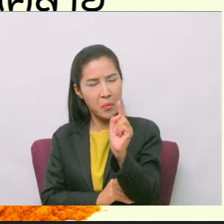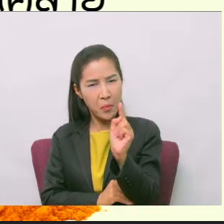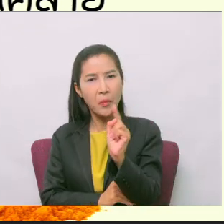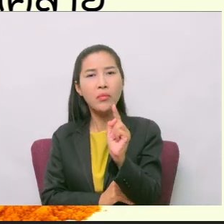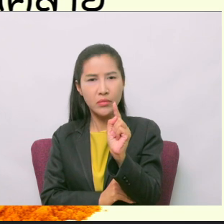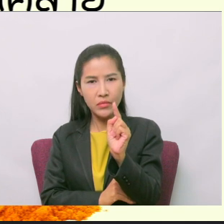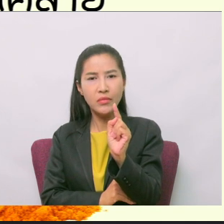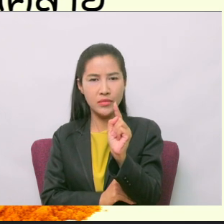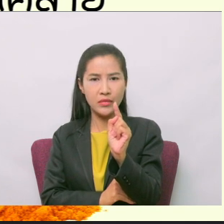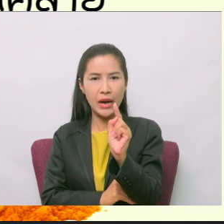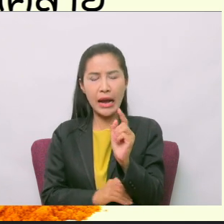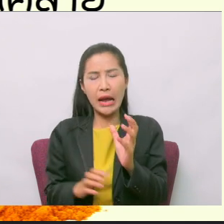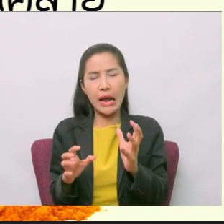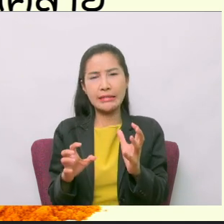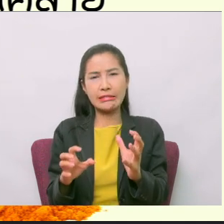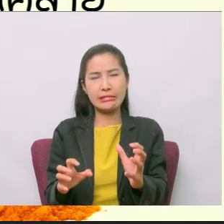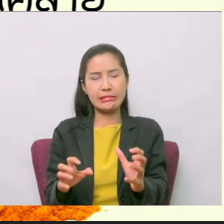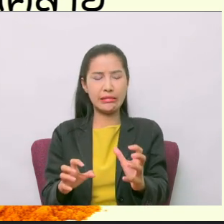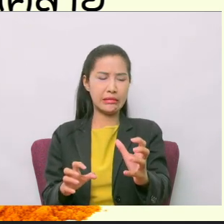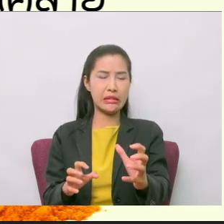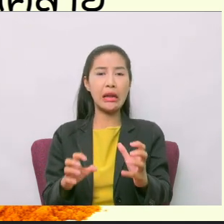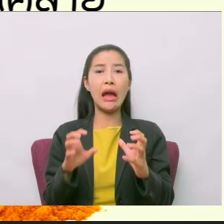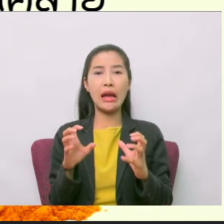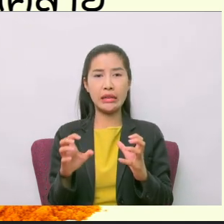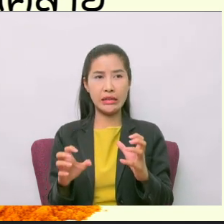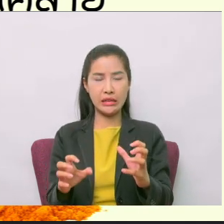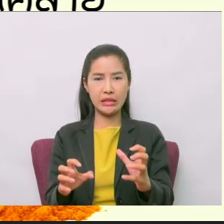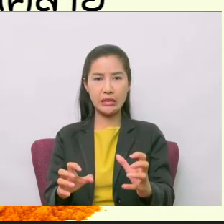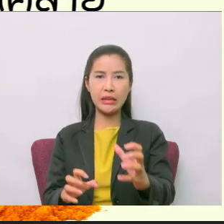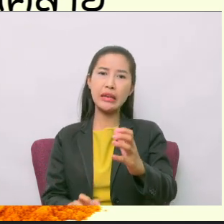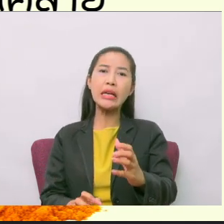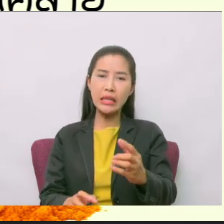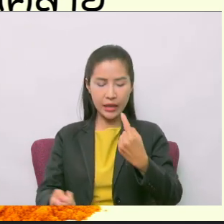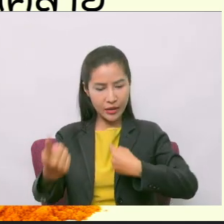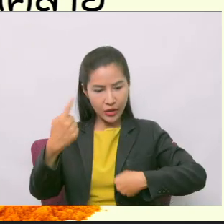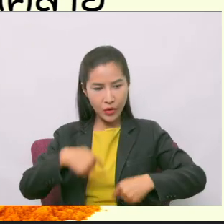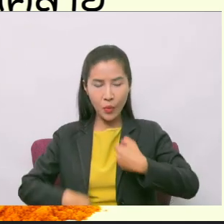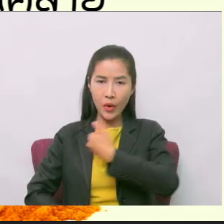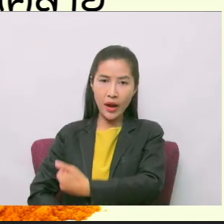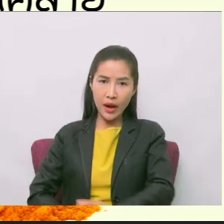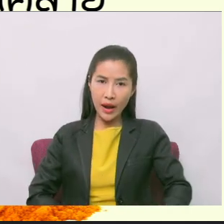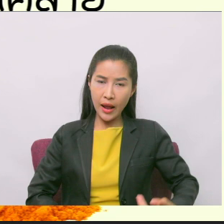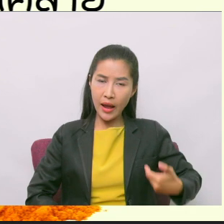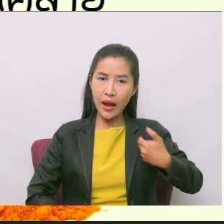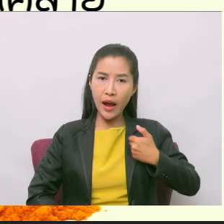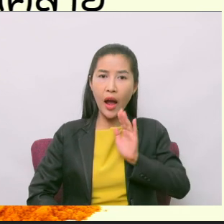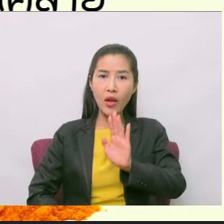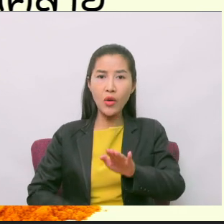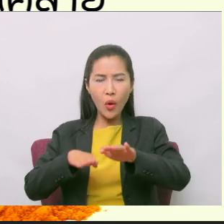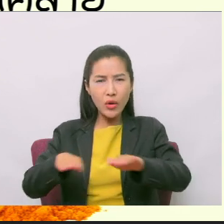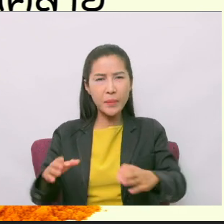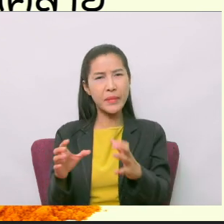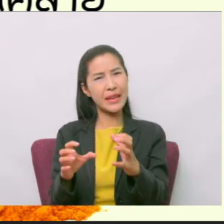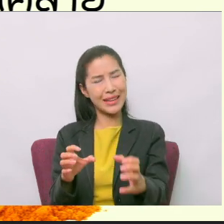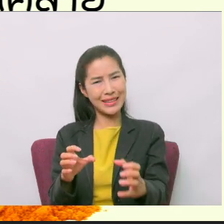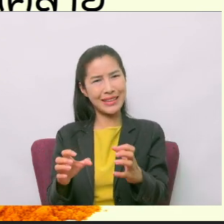ร็งของกล้ามเนื้อนะคะแล้วว่าหรือว่าในเรื่องของการเคลื่อนไหวทางด้านร่างกายของลูกเราเนี่ยค่ะนะคะมีอาการเกร็งนะคะเคลื่